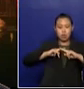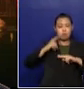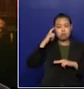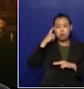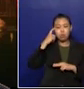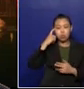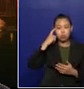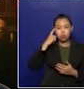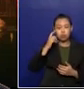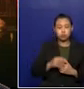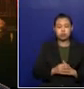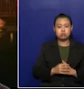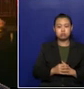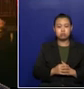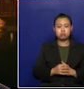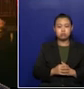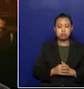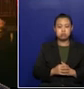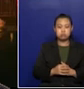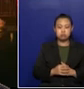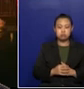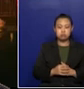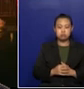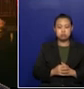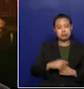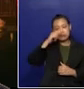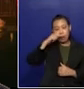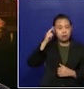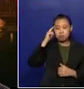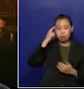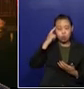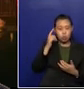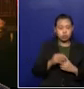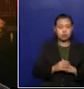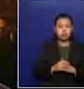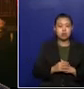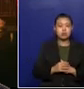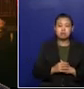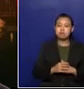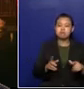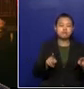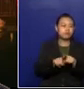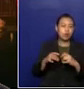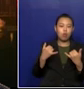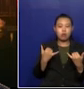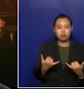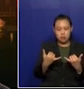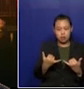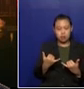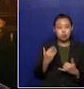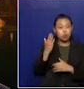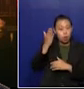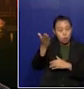องยังไม่ยืนส่องกระจกรู้จักตัวเองท่านรู้ไหมว่าเกิดอะไรขึ้นฮะมันก็ไปอย่างที่ทุกวันนี้ฮะแล้วบอกให้เลยนะมันจะเจ๊งยิ่งกว่